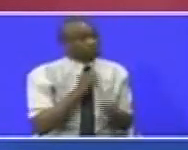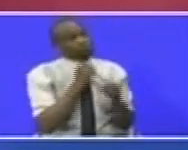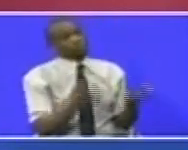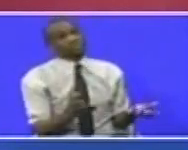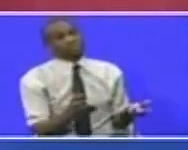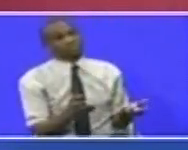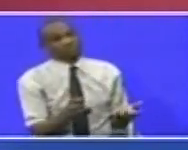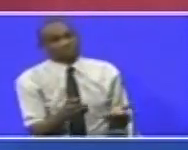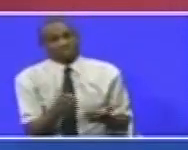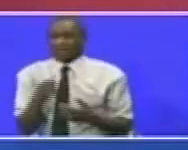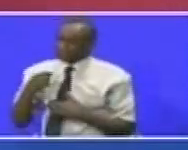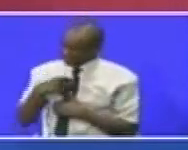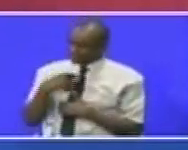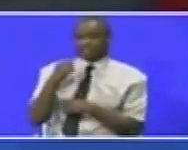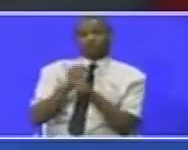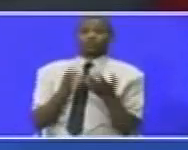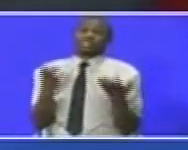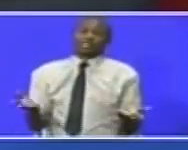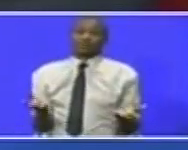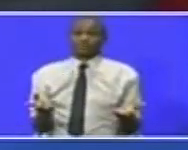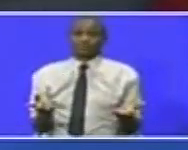sina wakili, wakili yangu ni Allah.